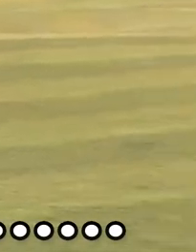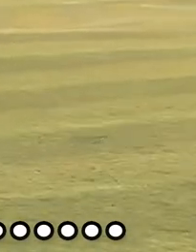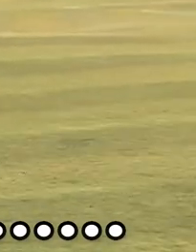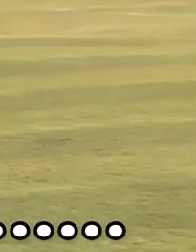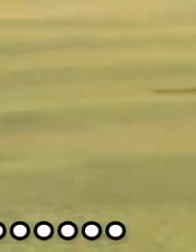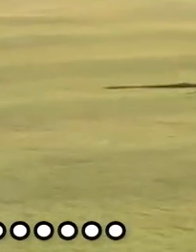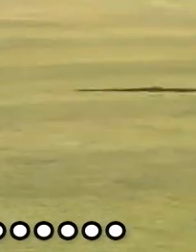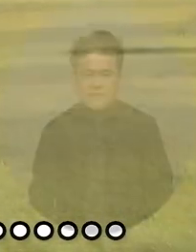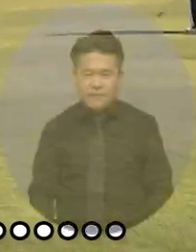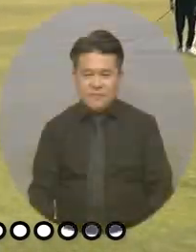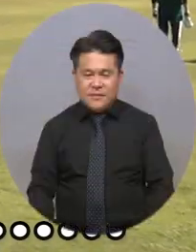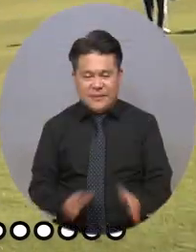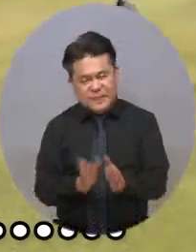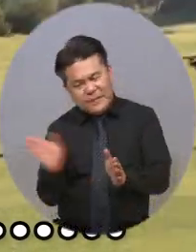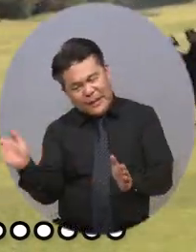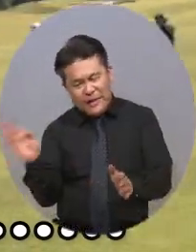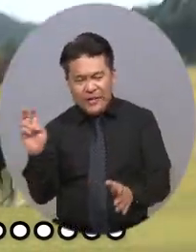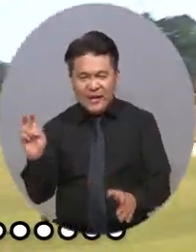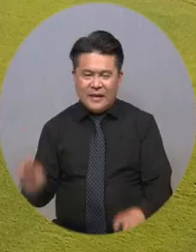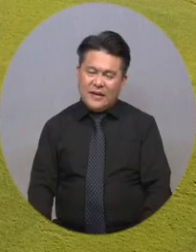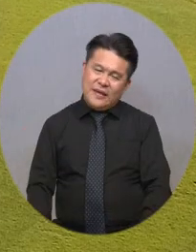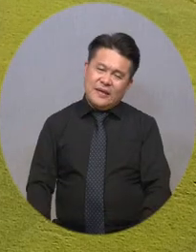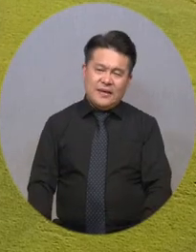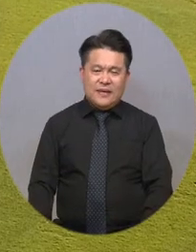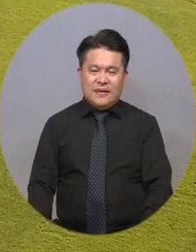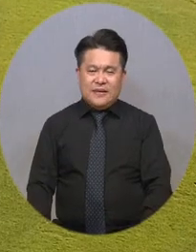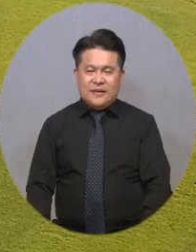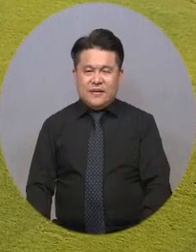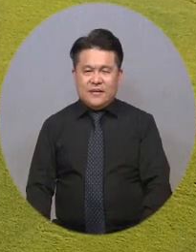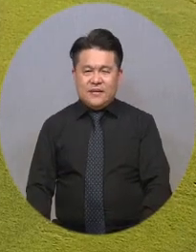나간 것 같아. 나간 것 같아. 아, 이런.